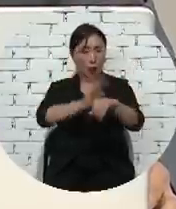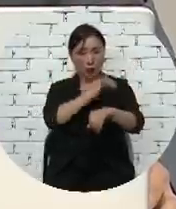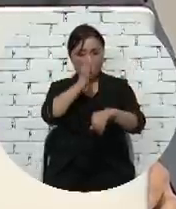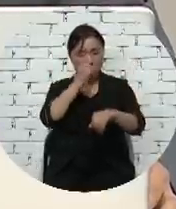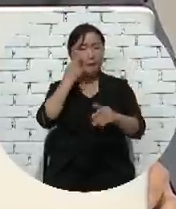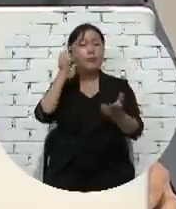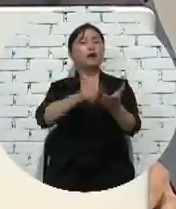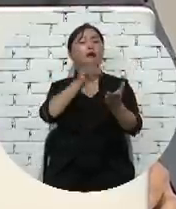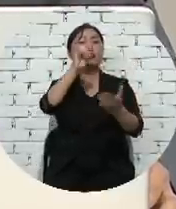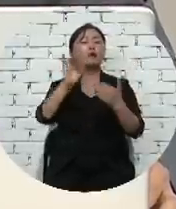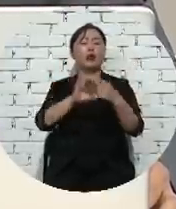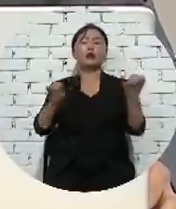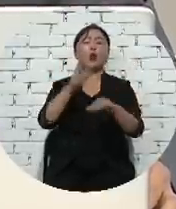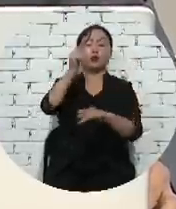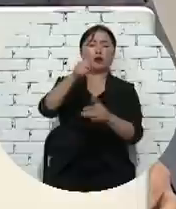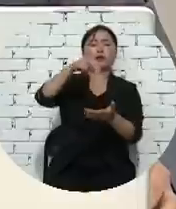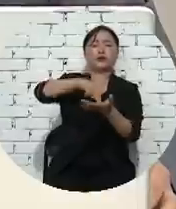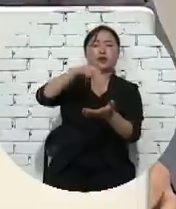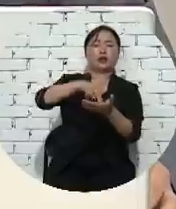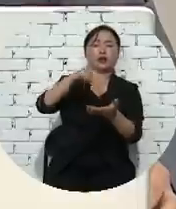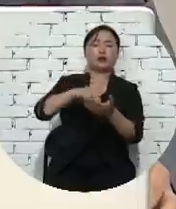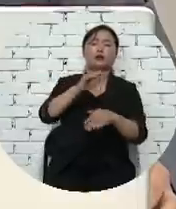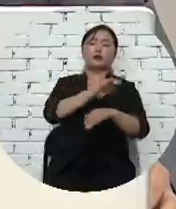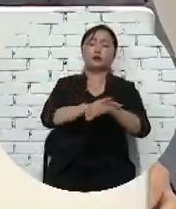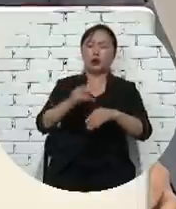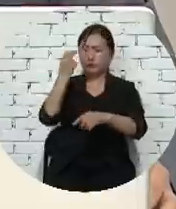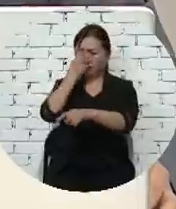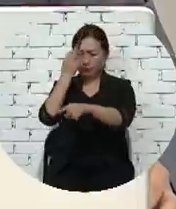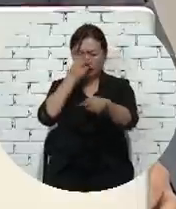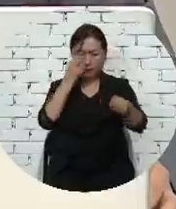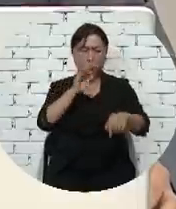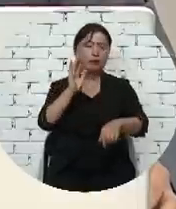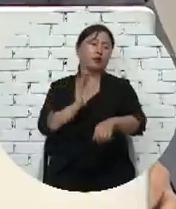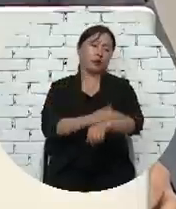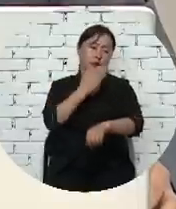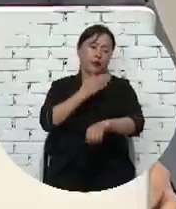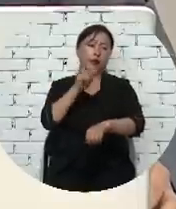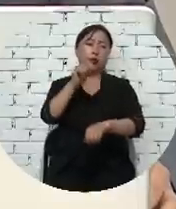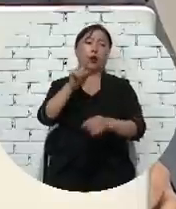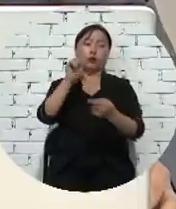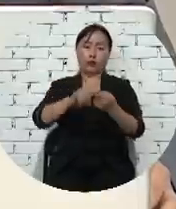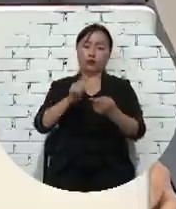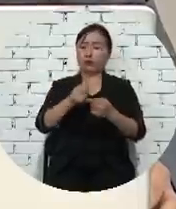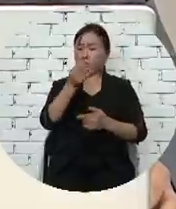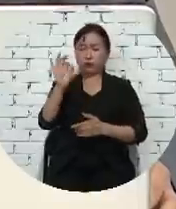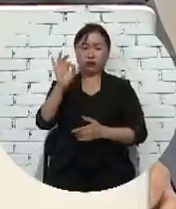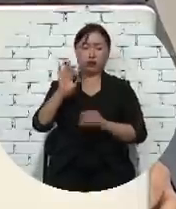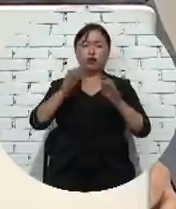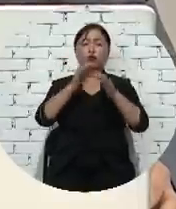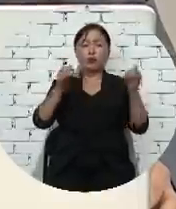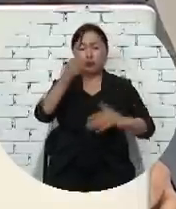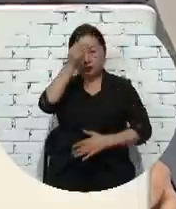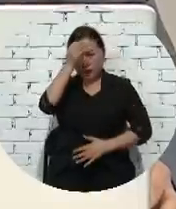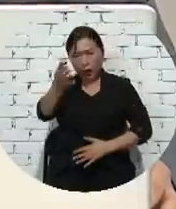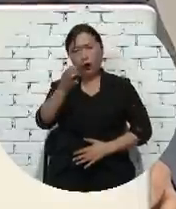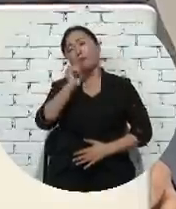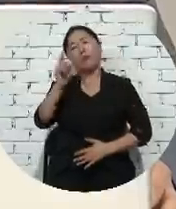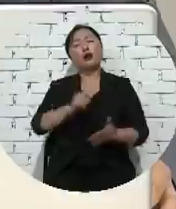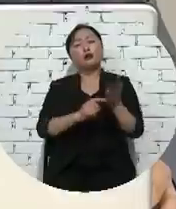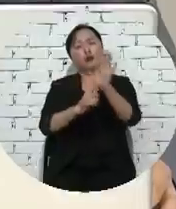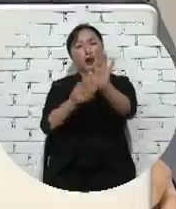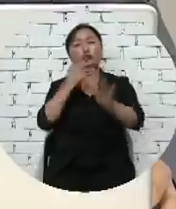그 총장으로서 그런 것을 제대로 살피지 못한 부분에 대해서는 제가 뭐 국민들한테 사과할 수